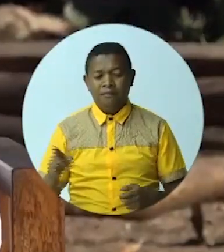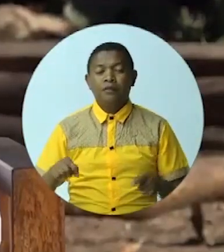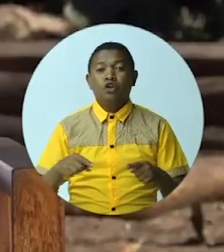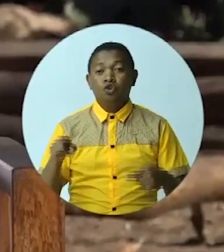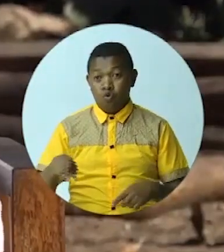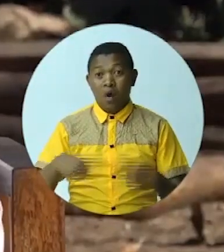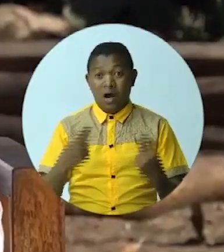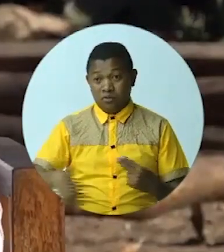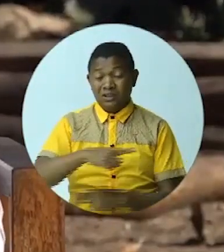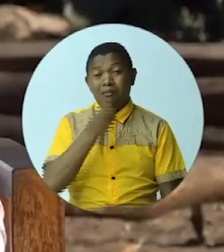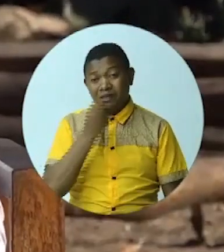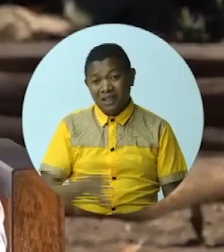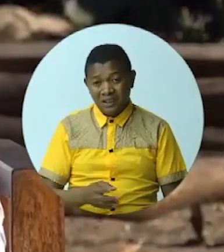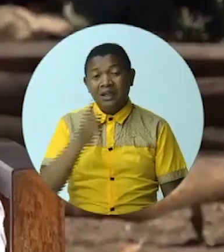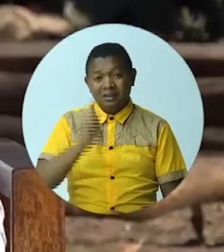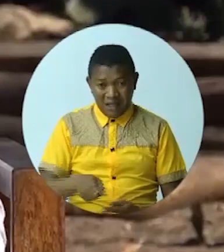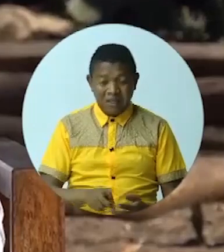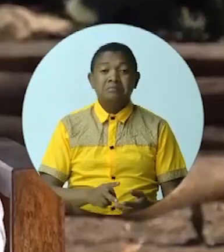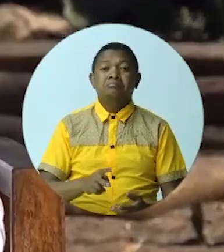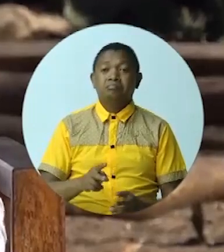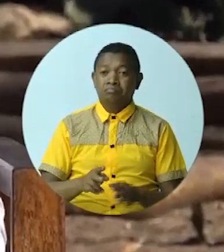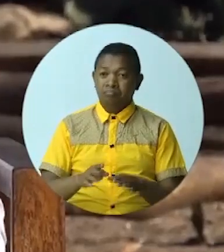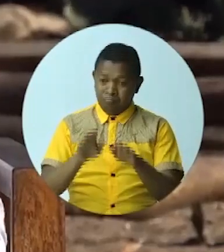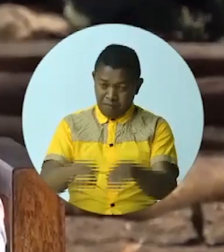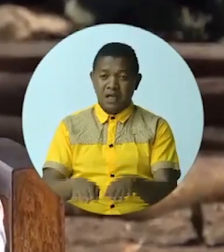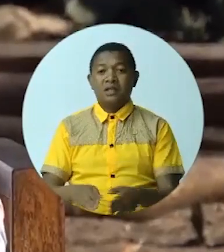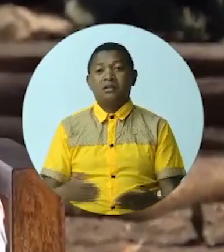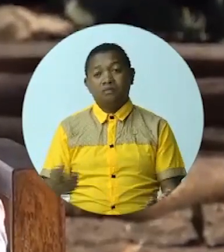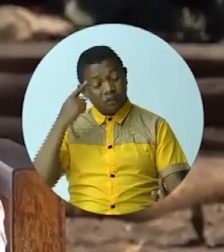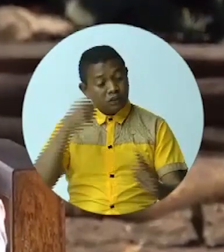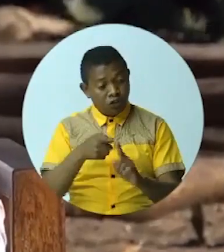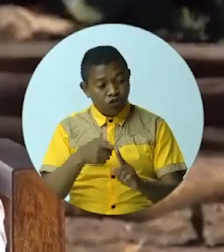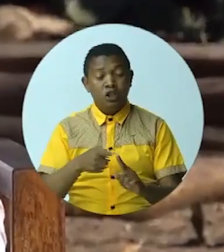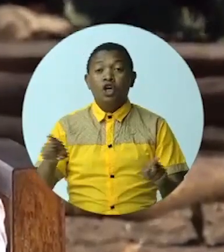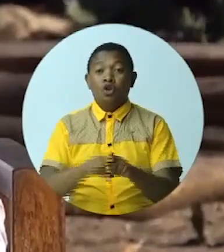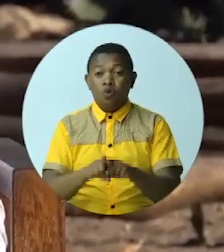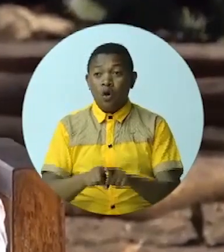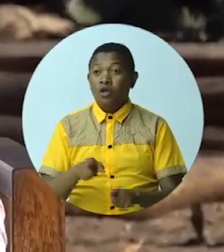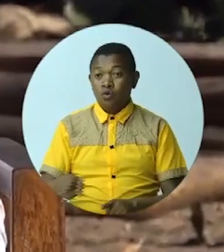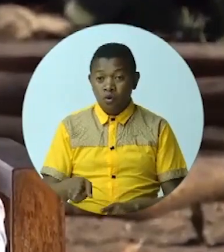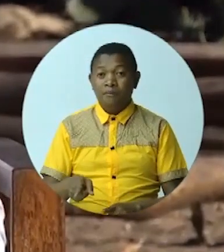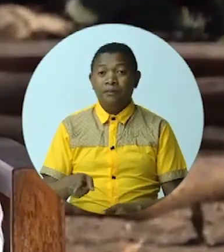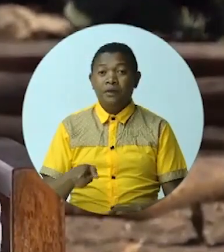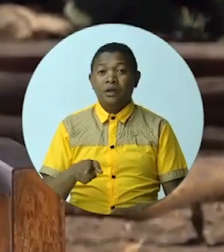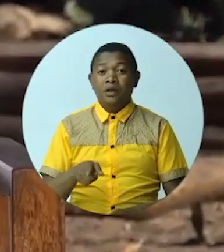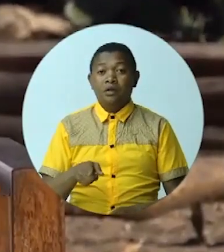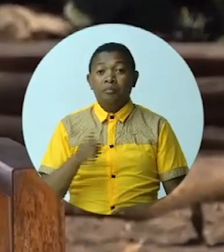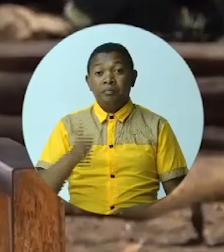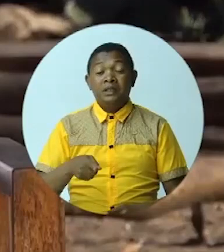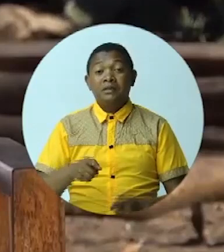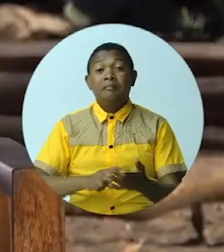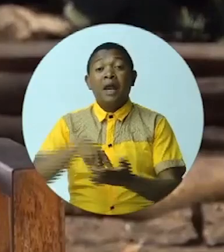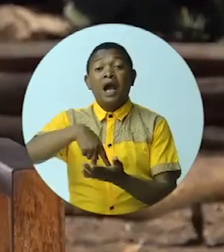fanampitsika nametraka n'ilay usine nutricette. Usine nutricette a dia manao